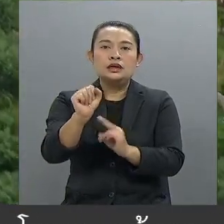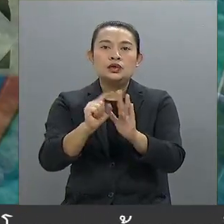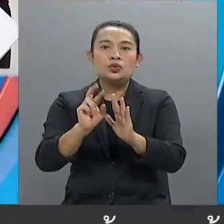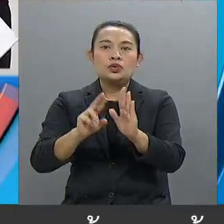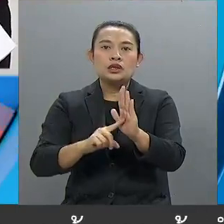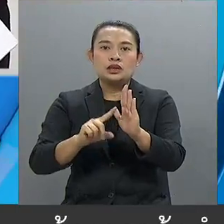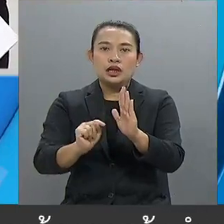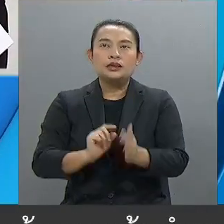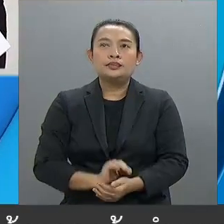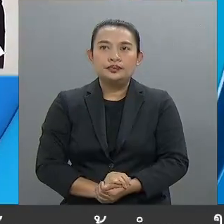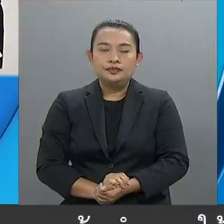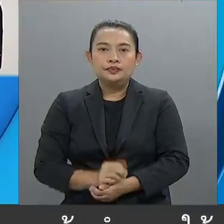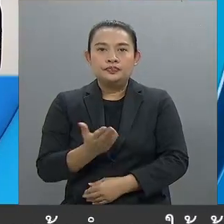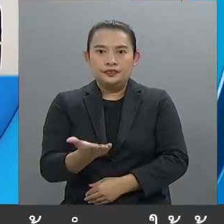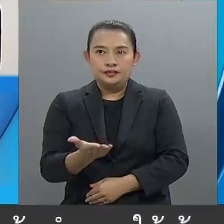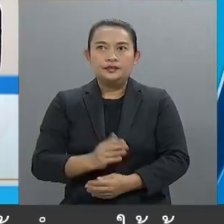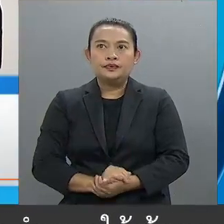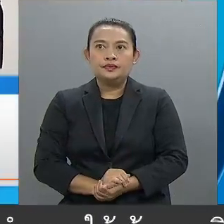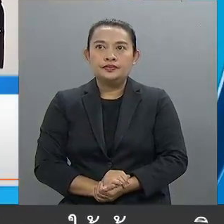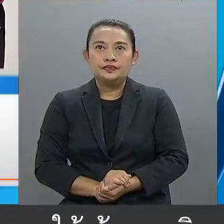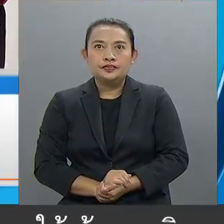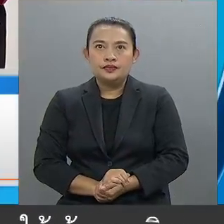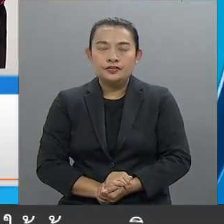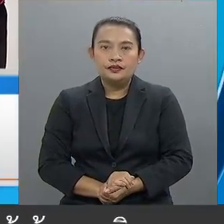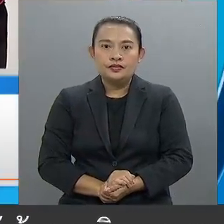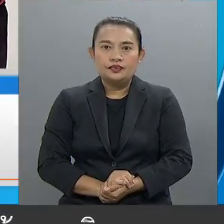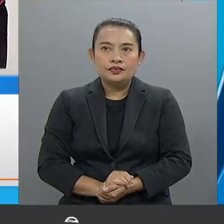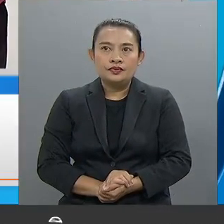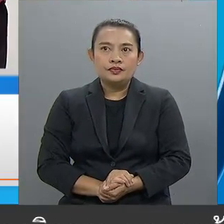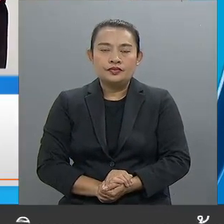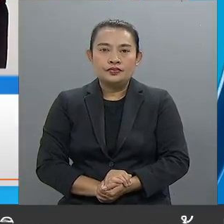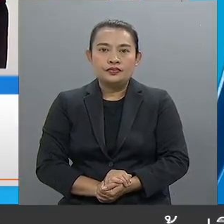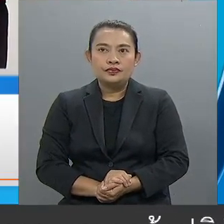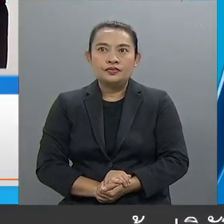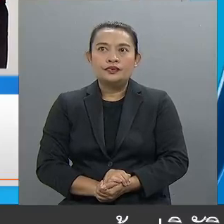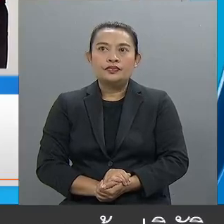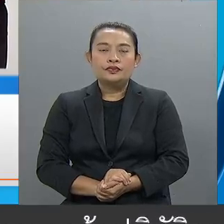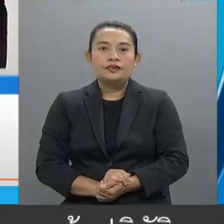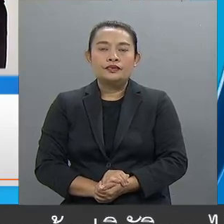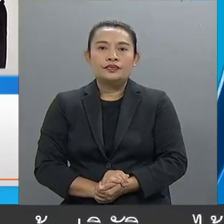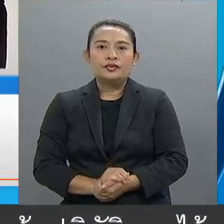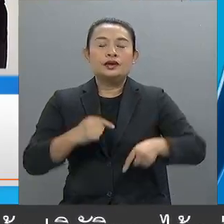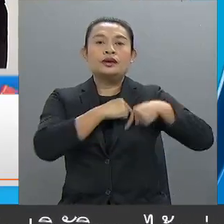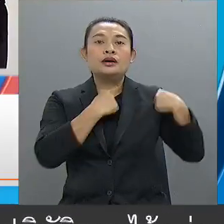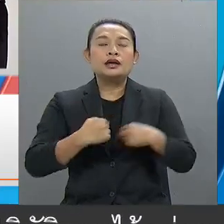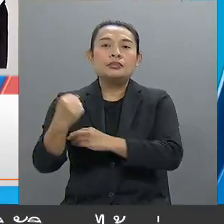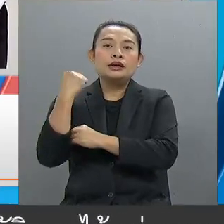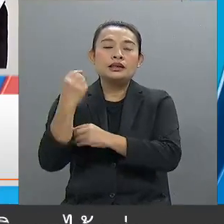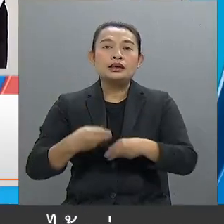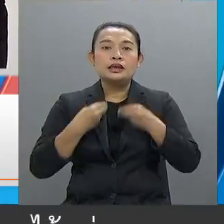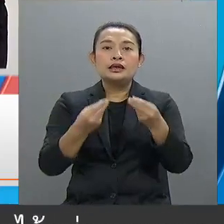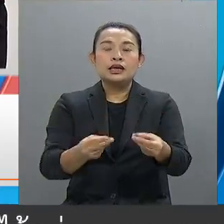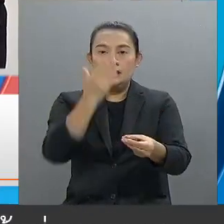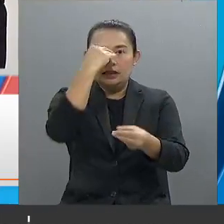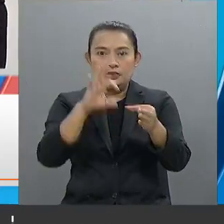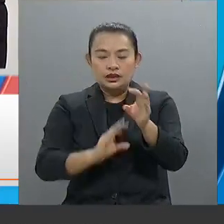ตน์คะสวัสดีค่ะ ครับสวัสดีครับคุณปิยะศักดิ์ครับผม ค่ะก่อนอื่นเป็นกำลังใจให้ก่อนเลยนะคะเพราะว่าดูผักตบชวาแล้วเนี่ยโอ้ไม่รู้มัน